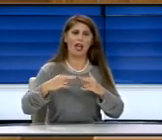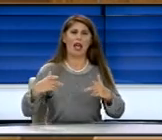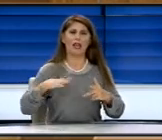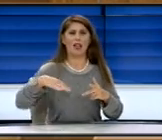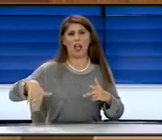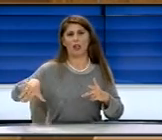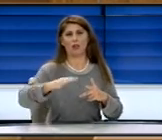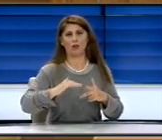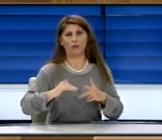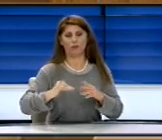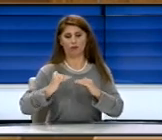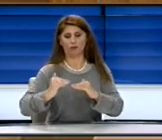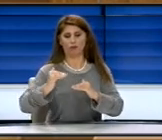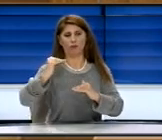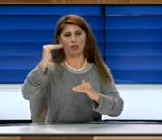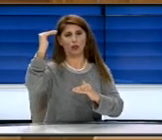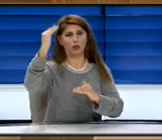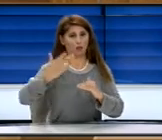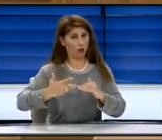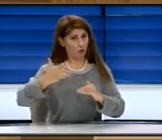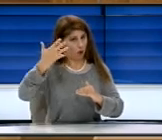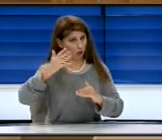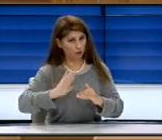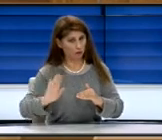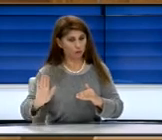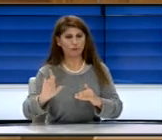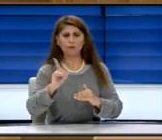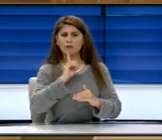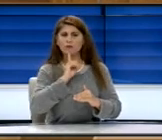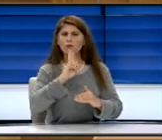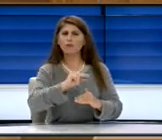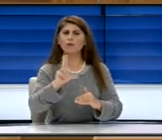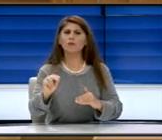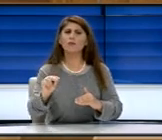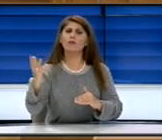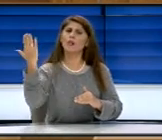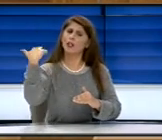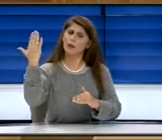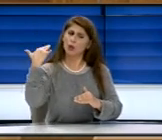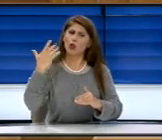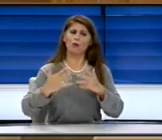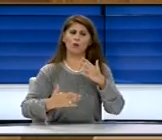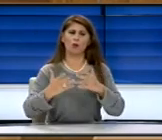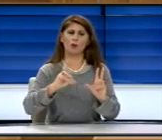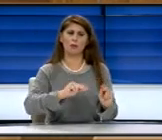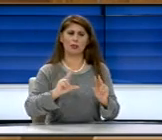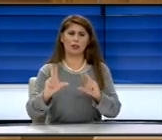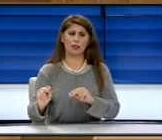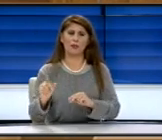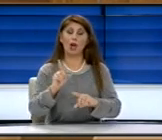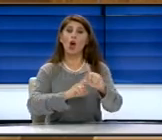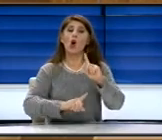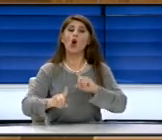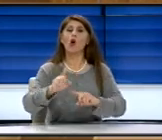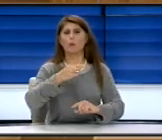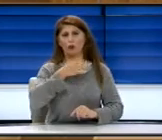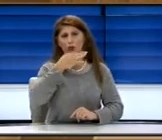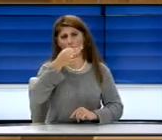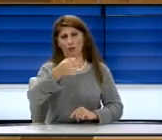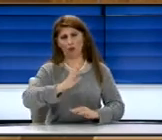αντιλαϊκός, ταξικός προϋπολογισμός, όπως τέτοιοι ήταν και όλοι οι προηγούμενοι, όποιος κι αν τους